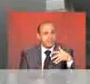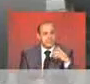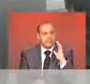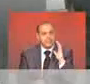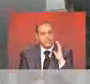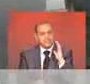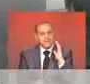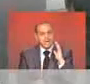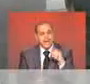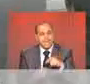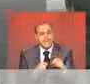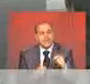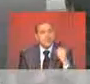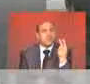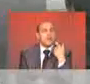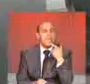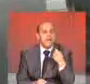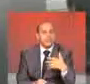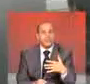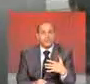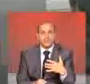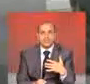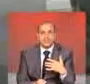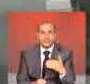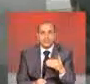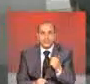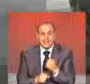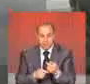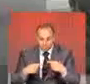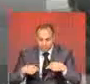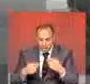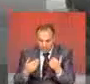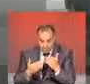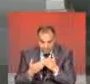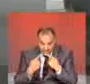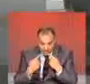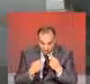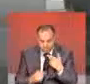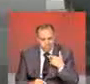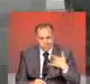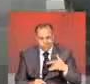قلت ما يتقدموش لإنجاز هذا البرنامج.